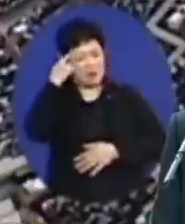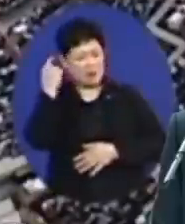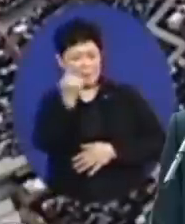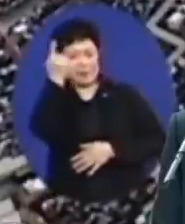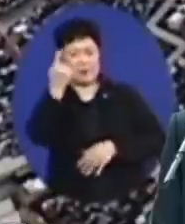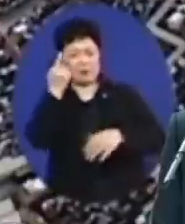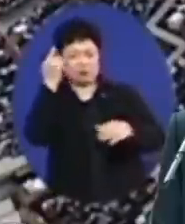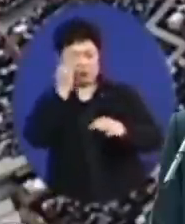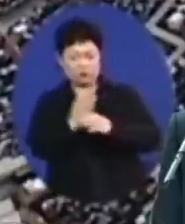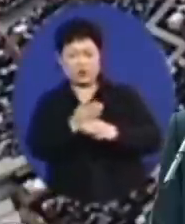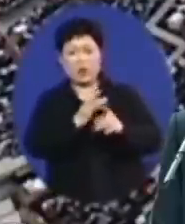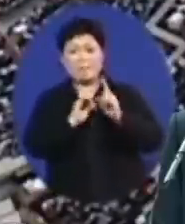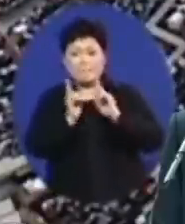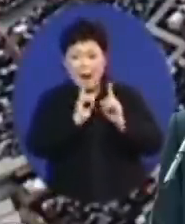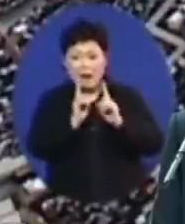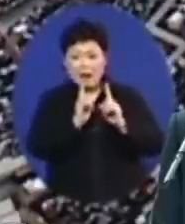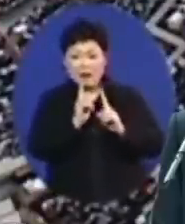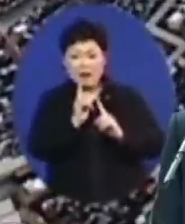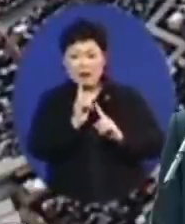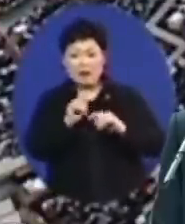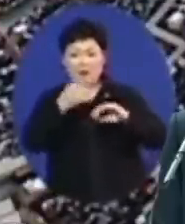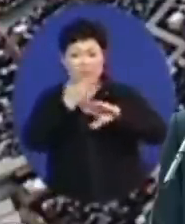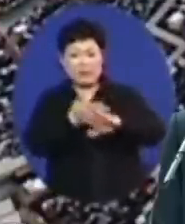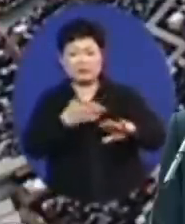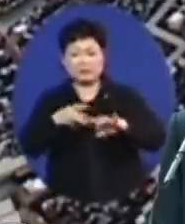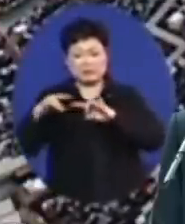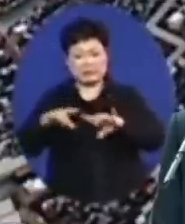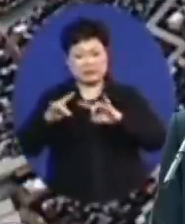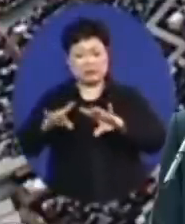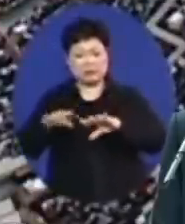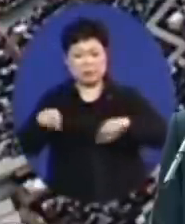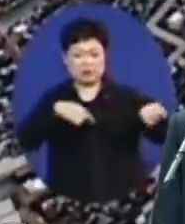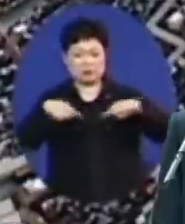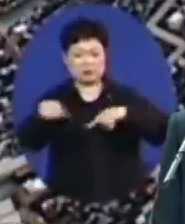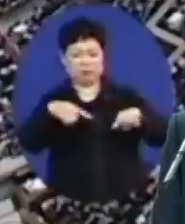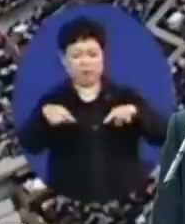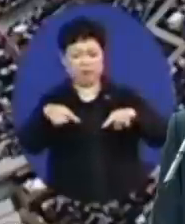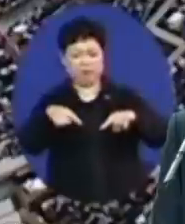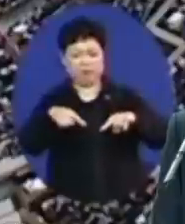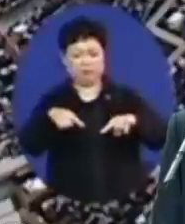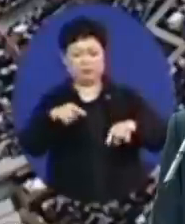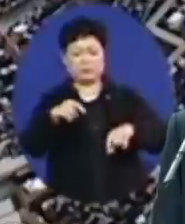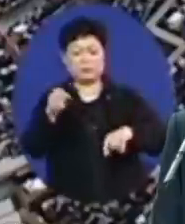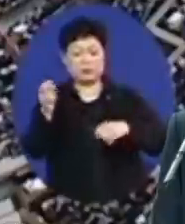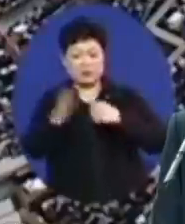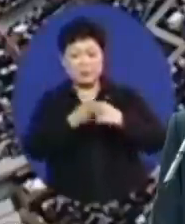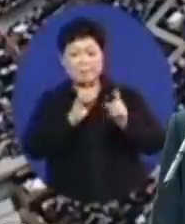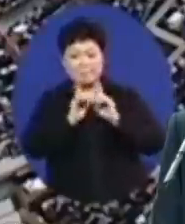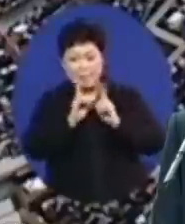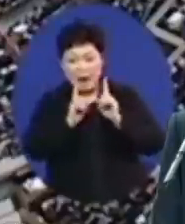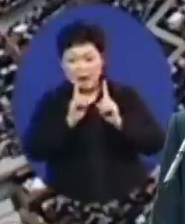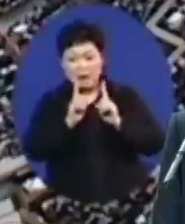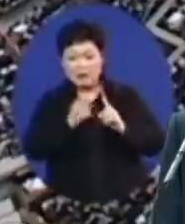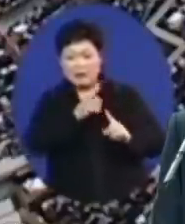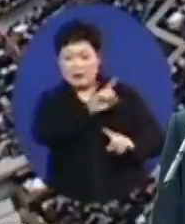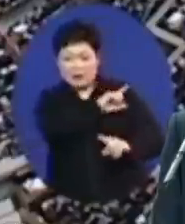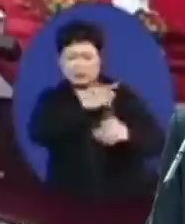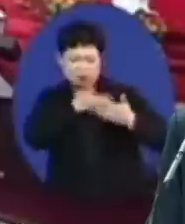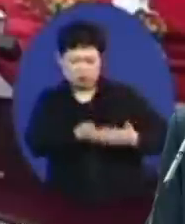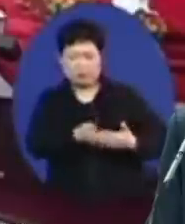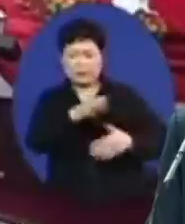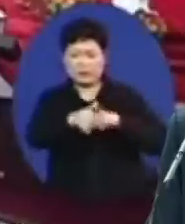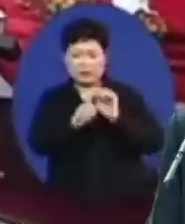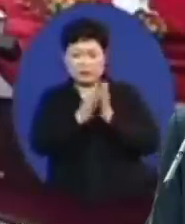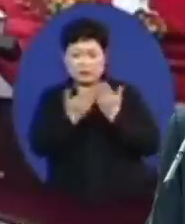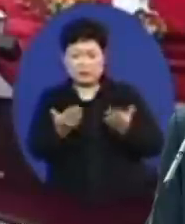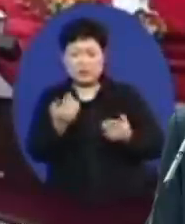놀라운 것은 말이 모든 다른 신경을 다 지배한다는 것입니다. 그러므로 어느 중추신경이 가장 중요하다. 성경은